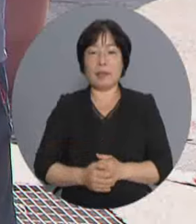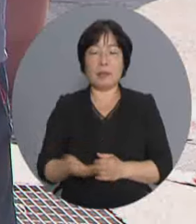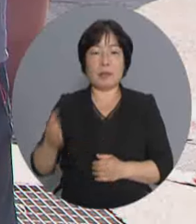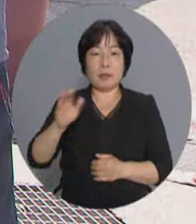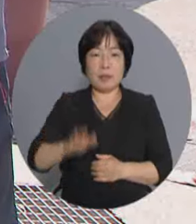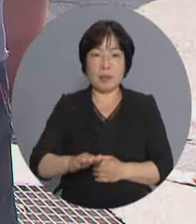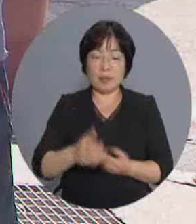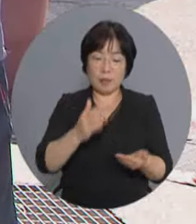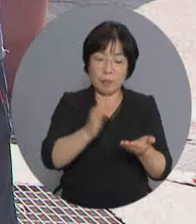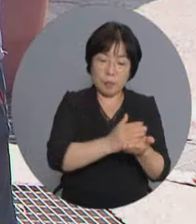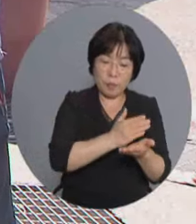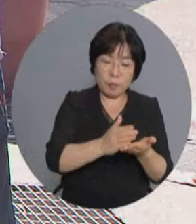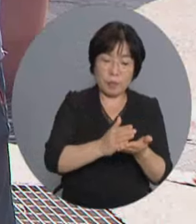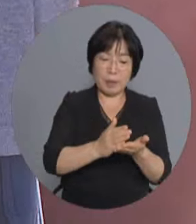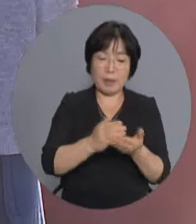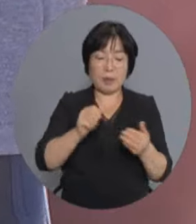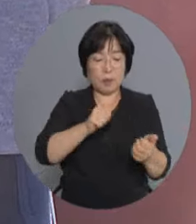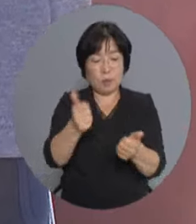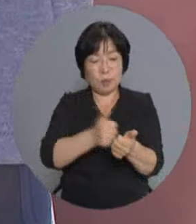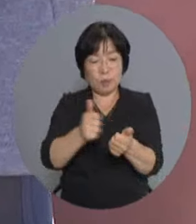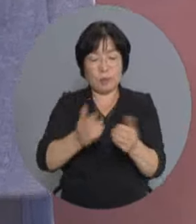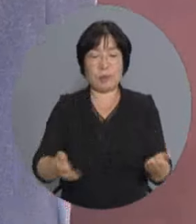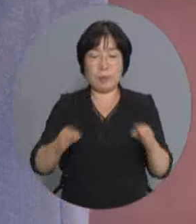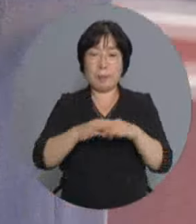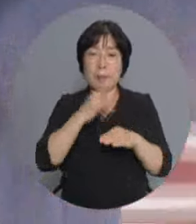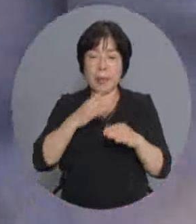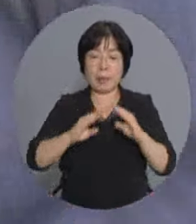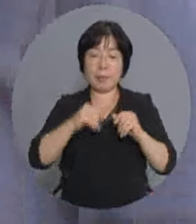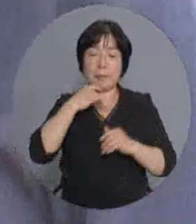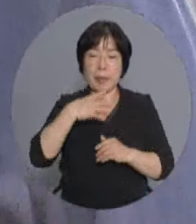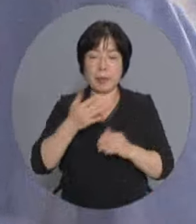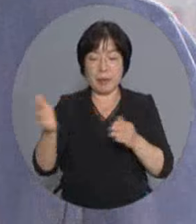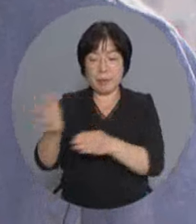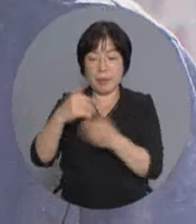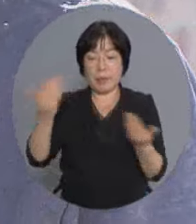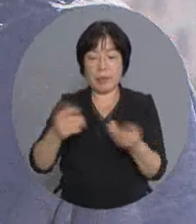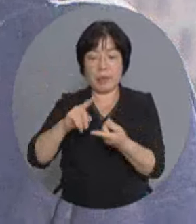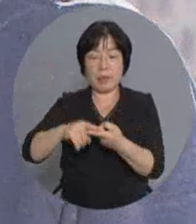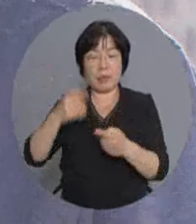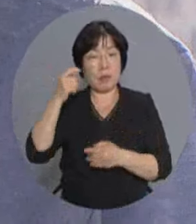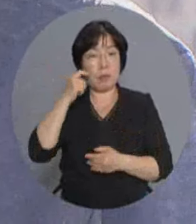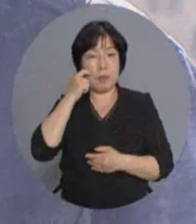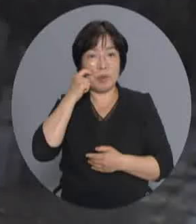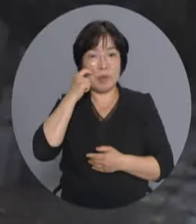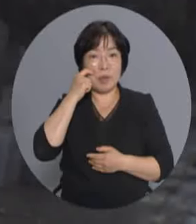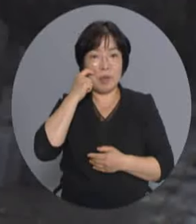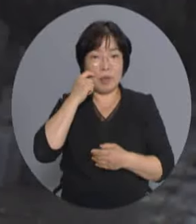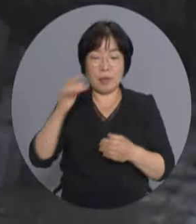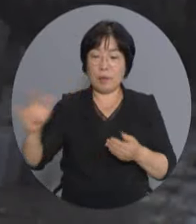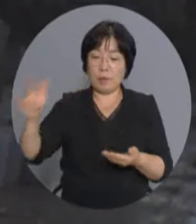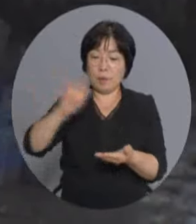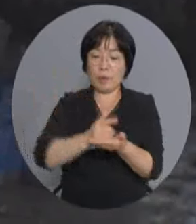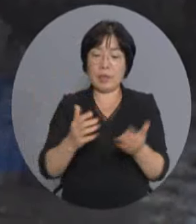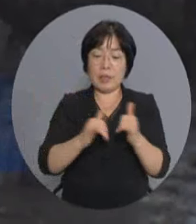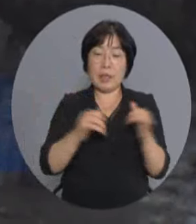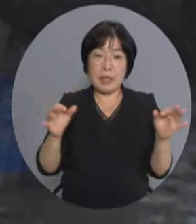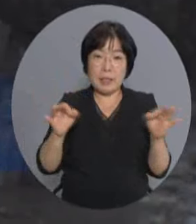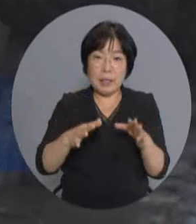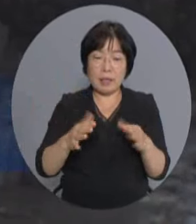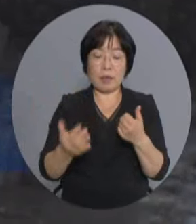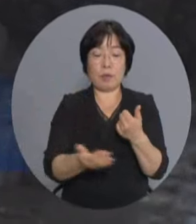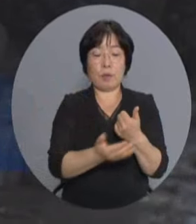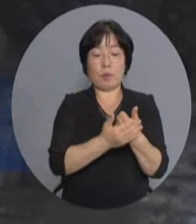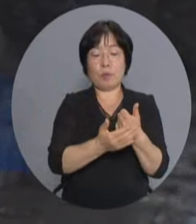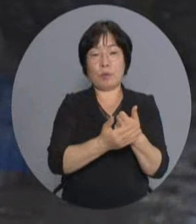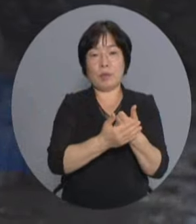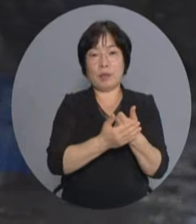다만 선별과 세척, 포장 등 육상 작업에만 투입할 수 있다는 게 한계입니다. 계절 근로자를 한시적으로